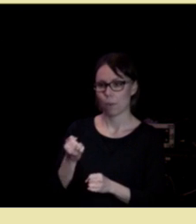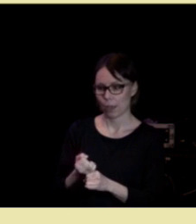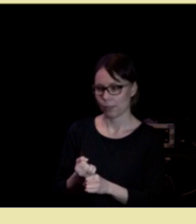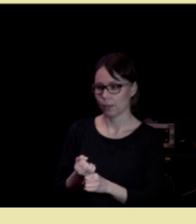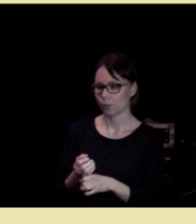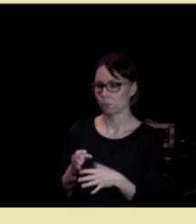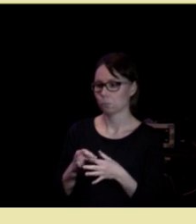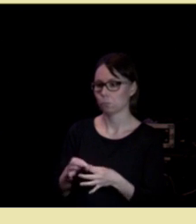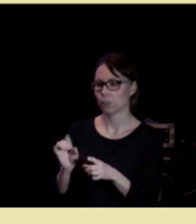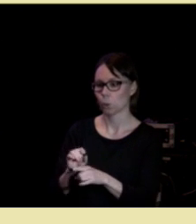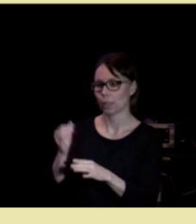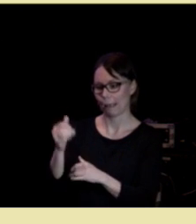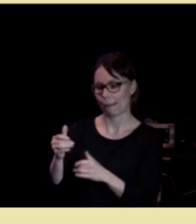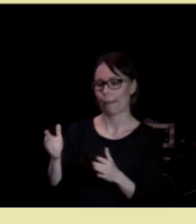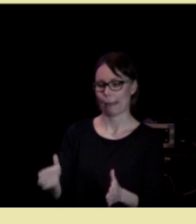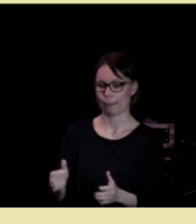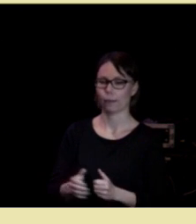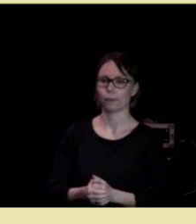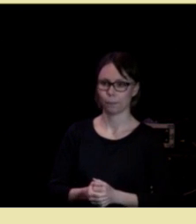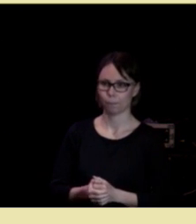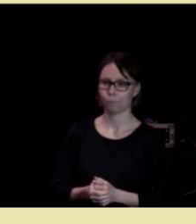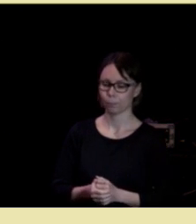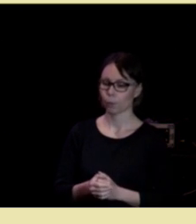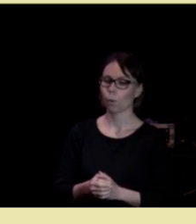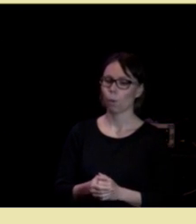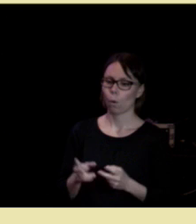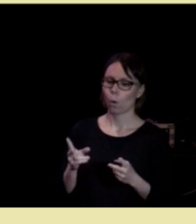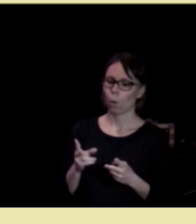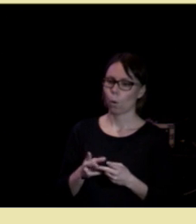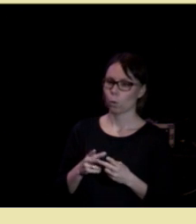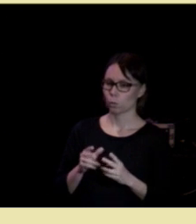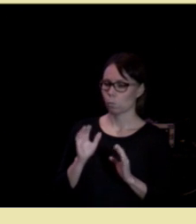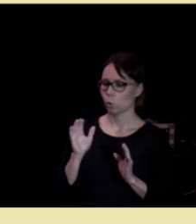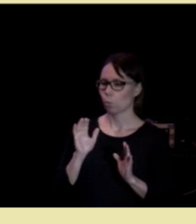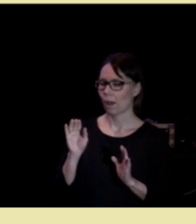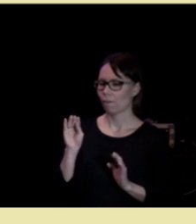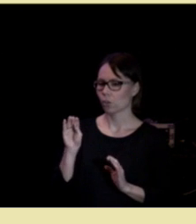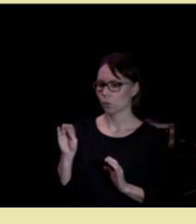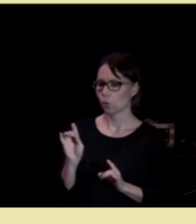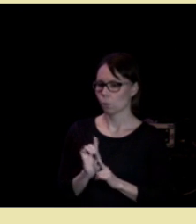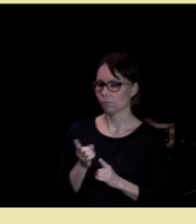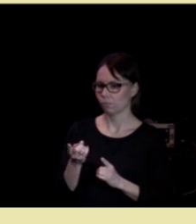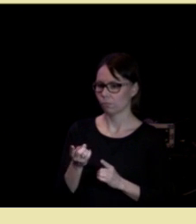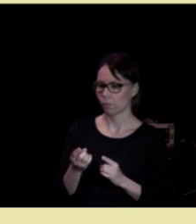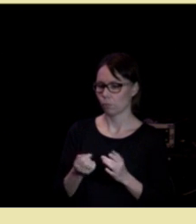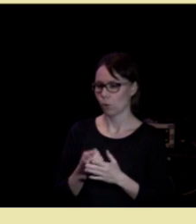en slik enhet. Og la meg også rope en varsko om en fallgruve.